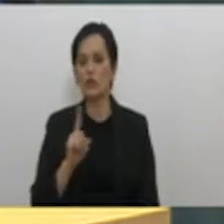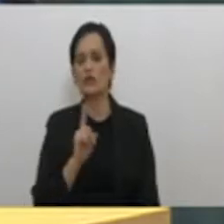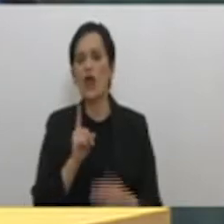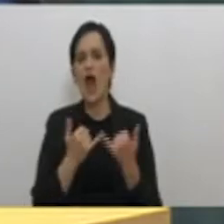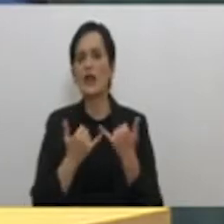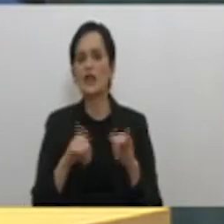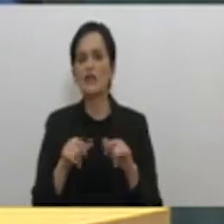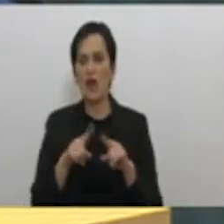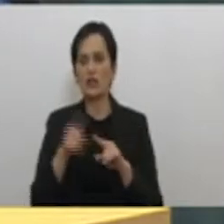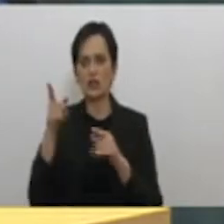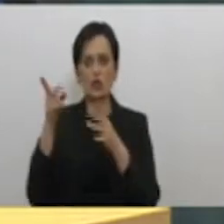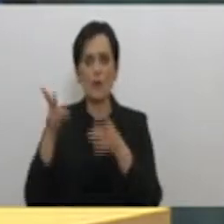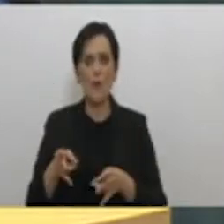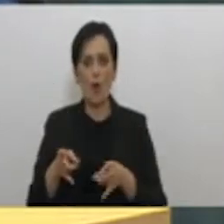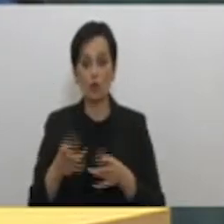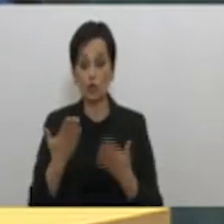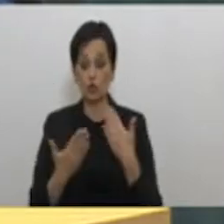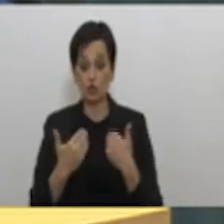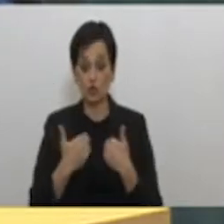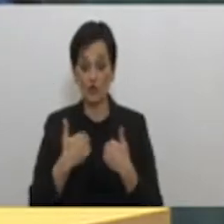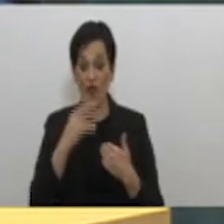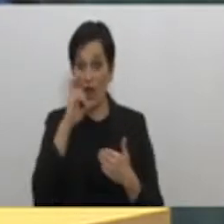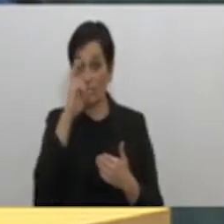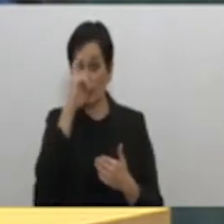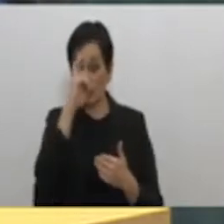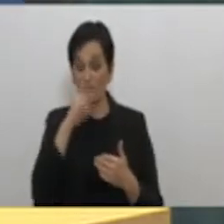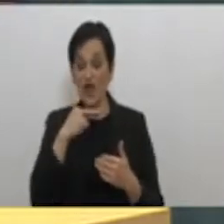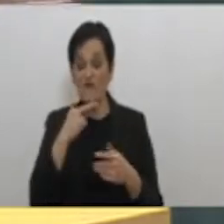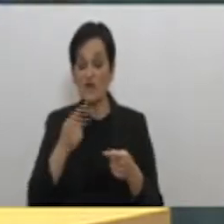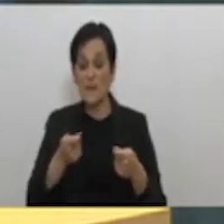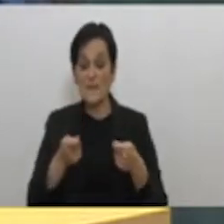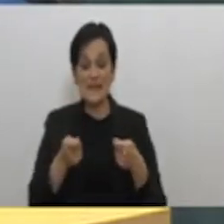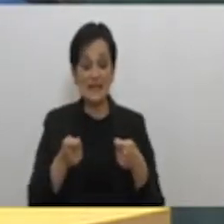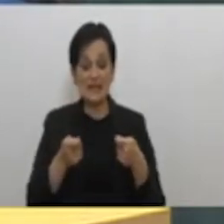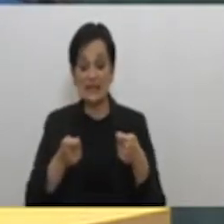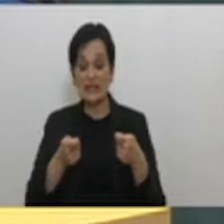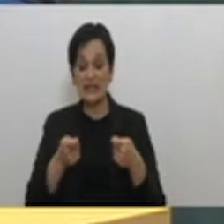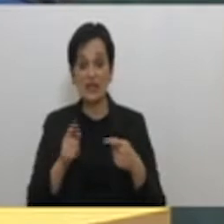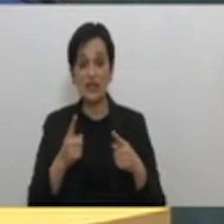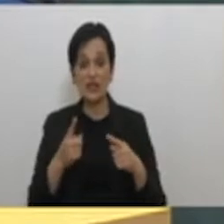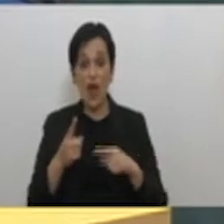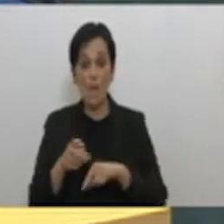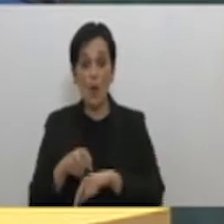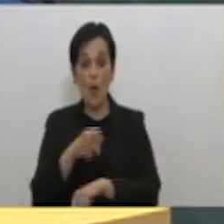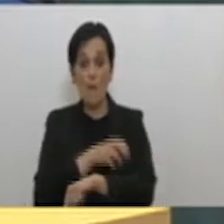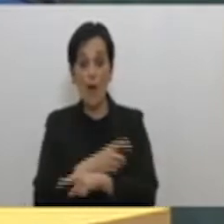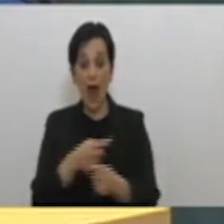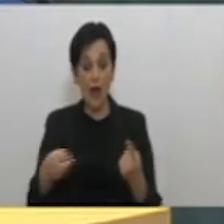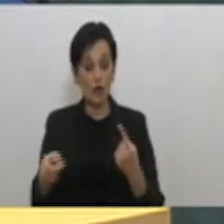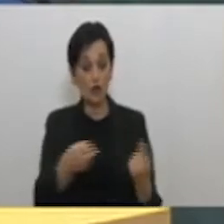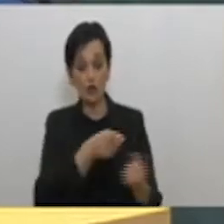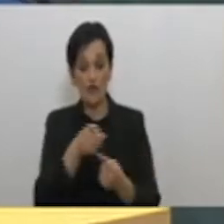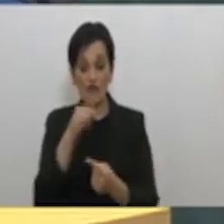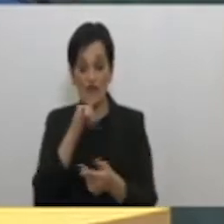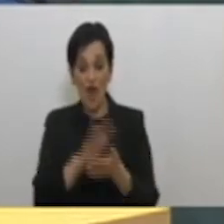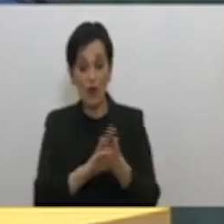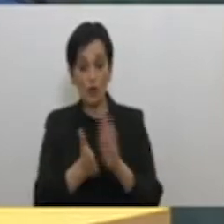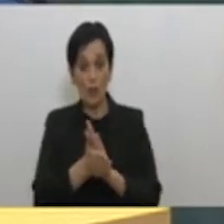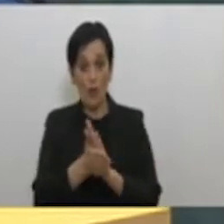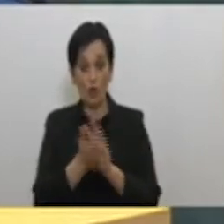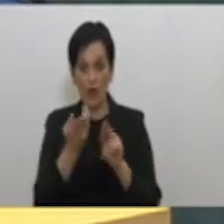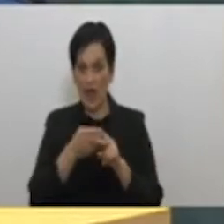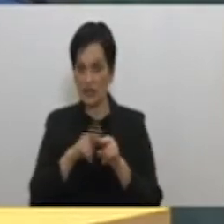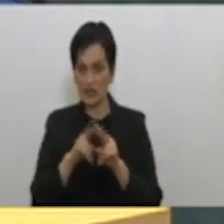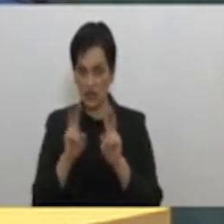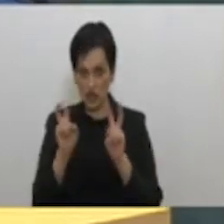trăiesc de da, tu ce anim tauroba, tchil poziția si cer, zimitoro, partiul la tetmane, ci un morigdit. Es imas huar nici n-am